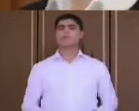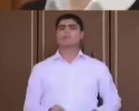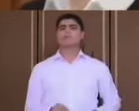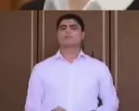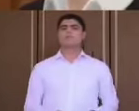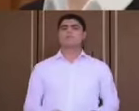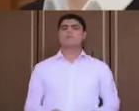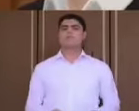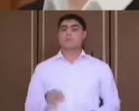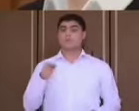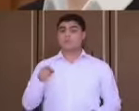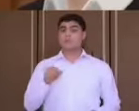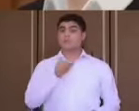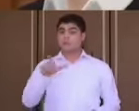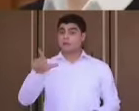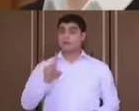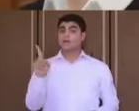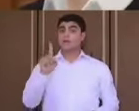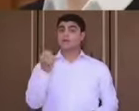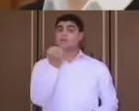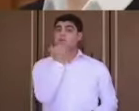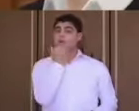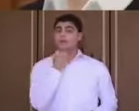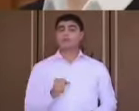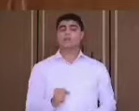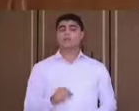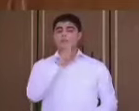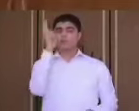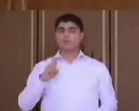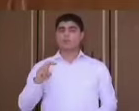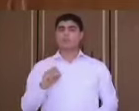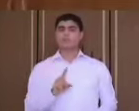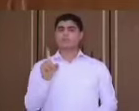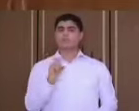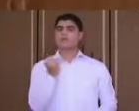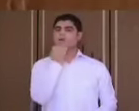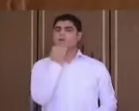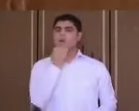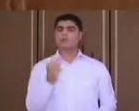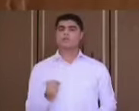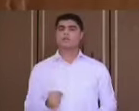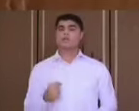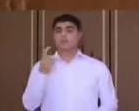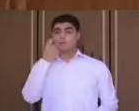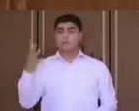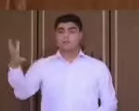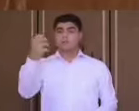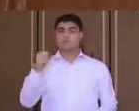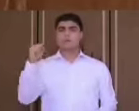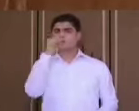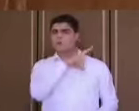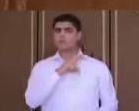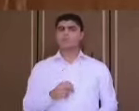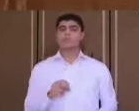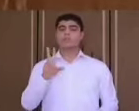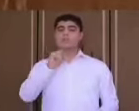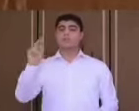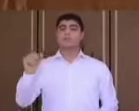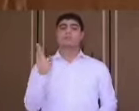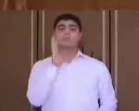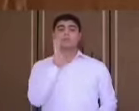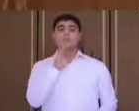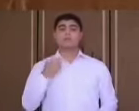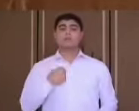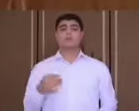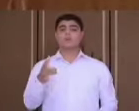مكيد أعملها. هو ده صح يا سمسمة؟ لا طبعا غلط، الطمع صفة سيئة يا جدو،